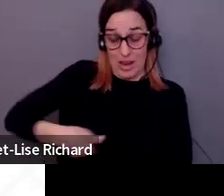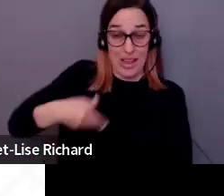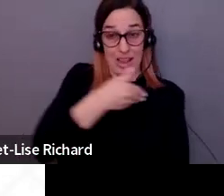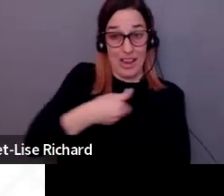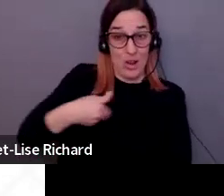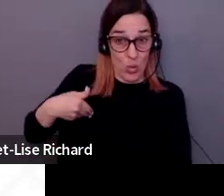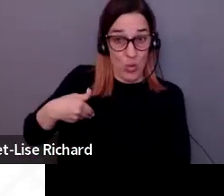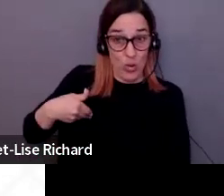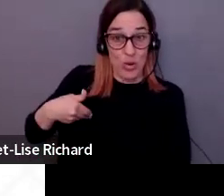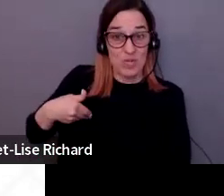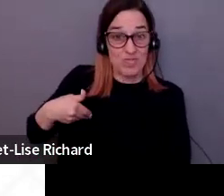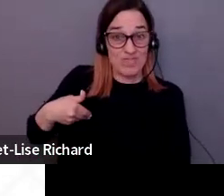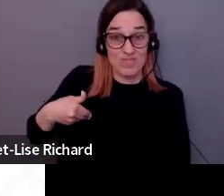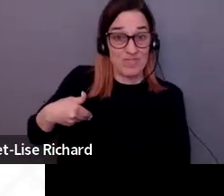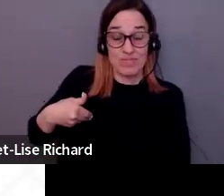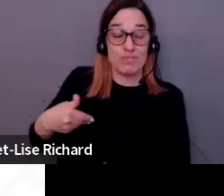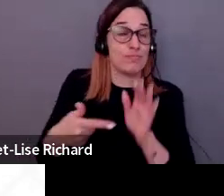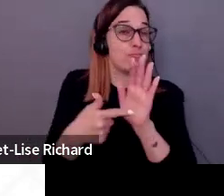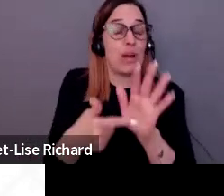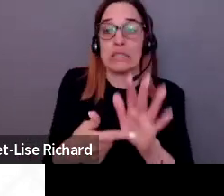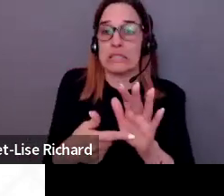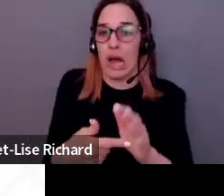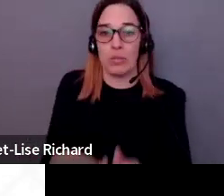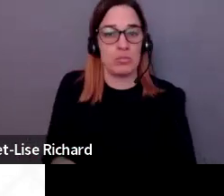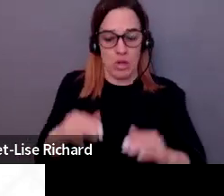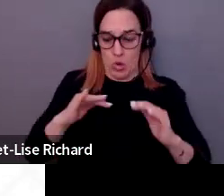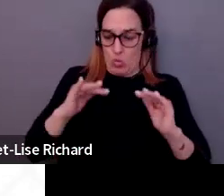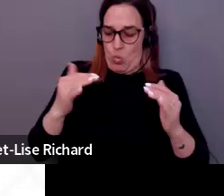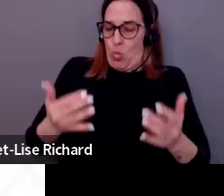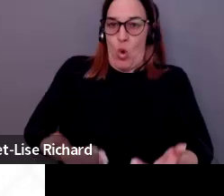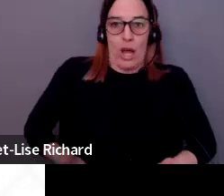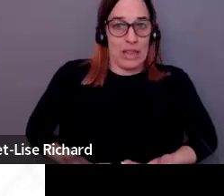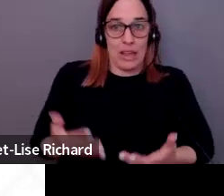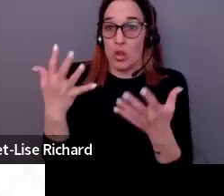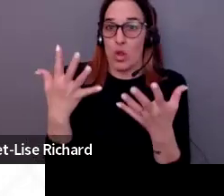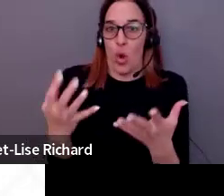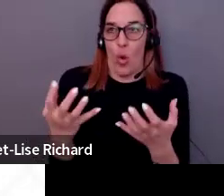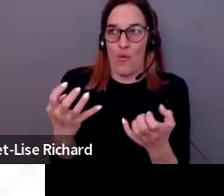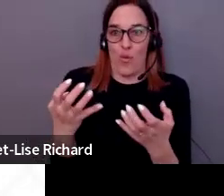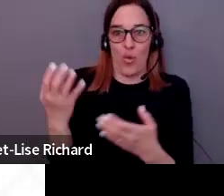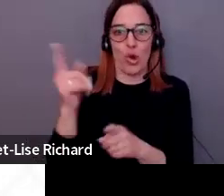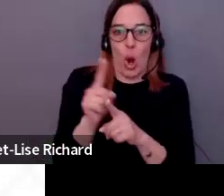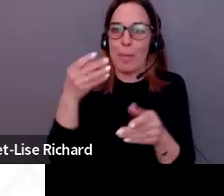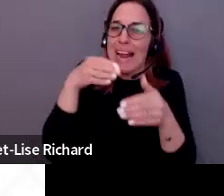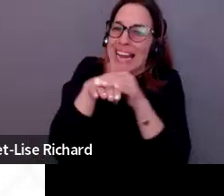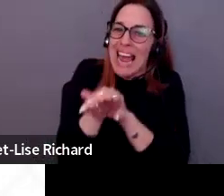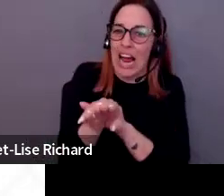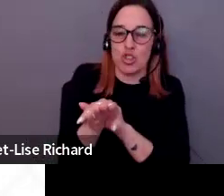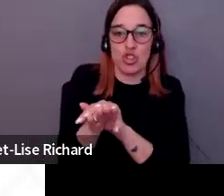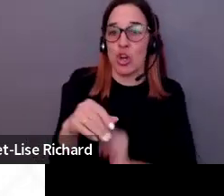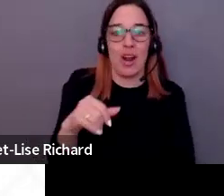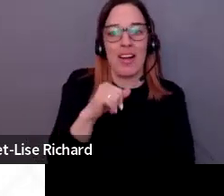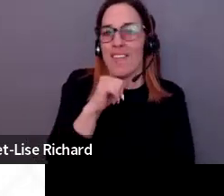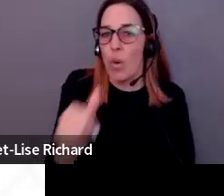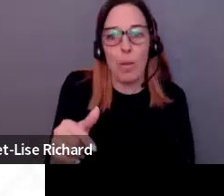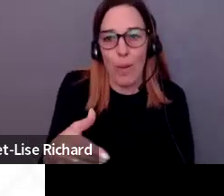l'horizontale, qu'on ait, exemple, une poitrine plus généreuse qu'on veut dissimuler un peu, mais il ne faut pas aller mettre